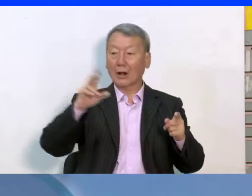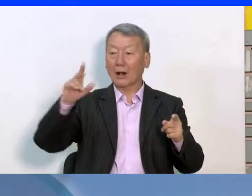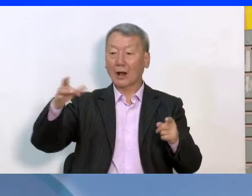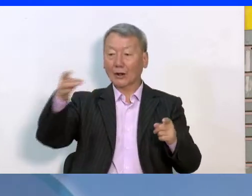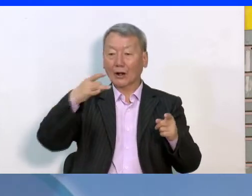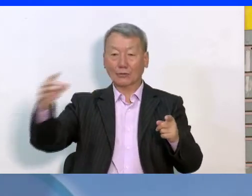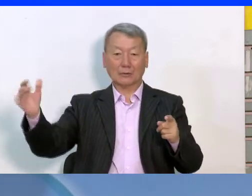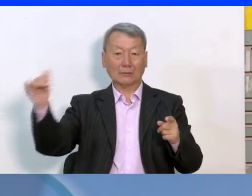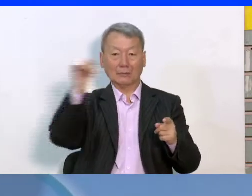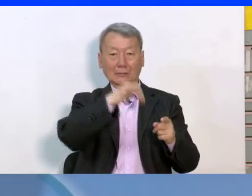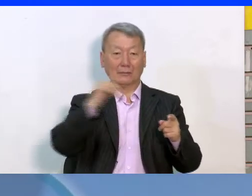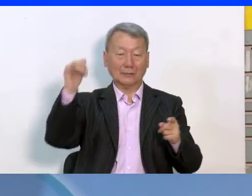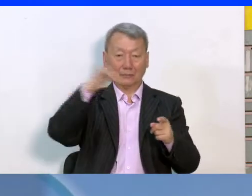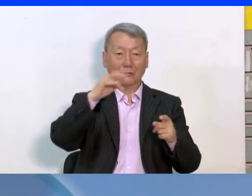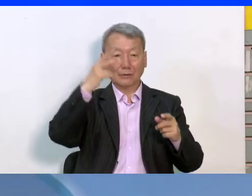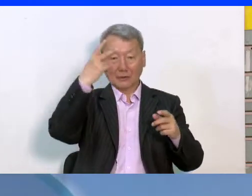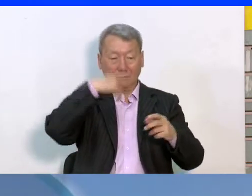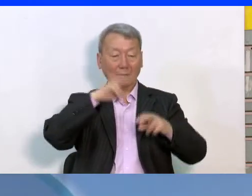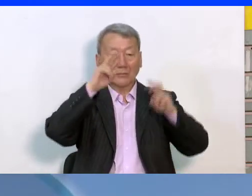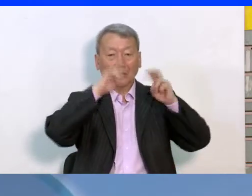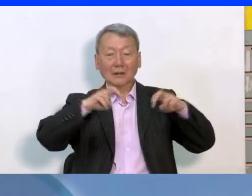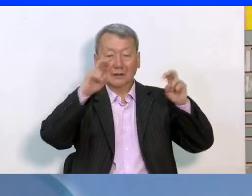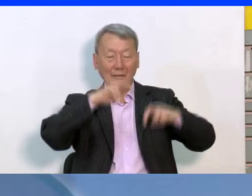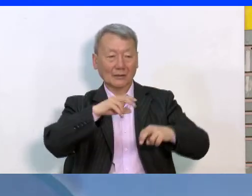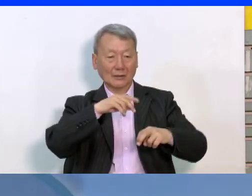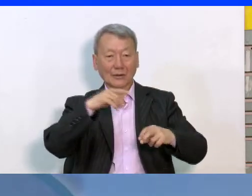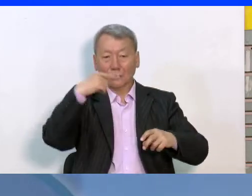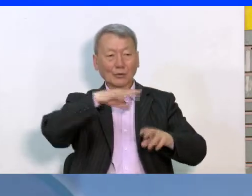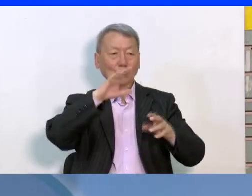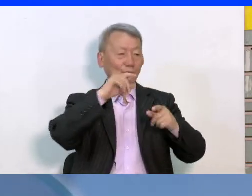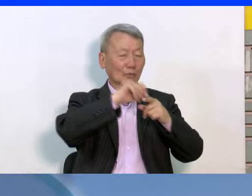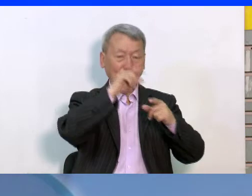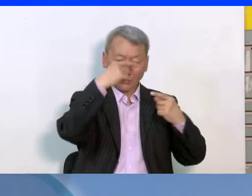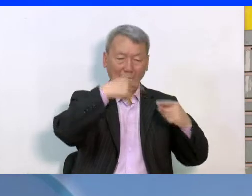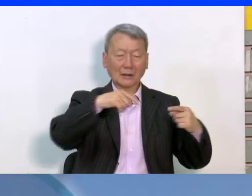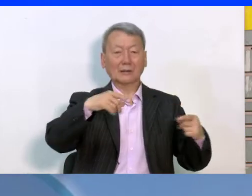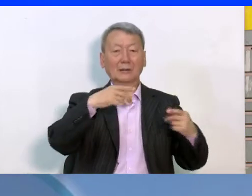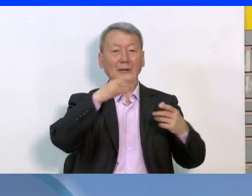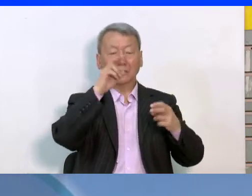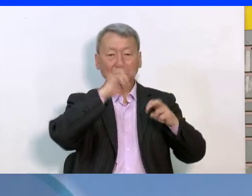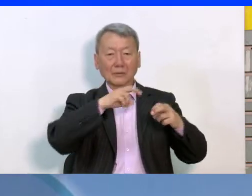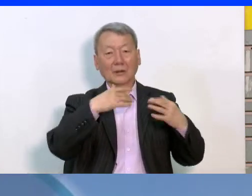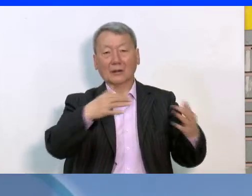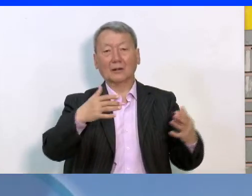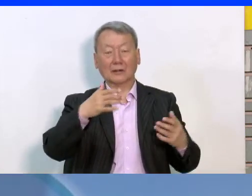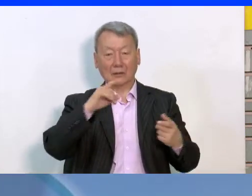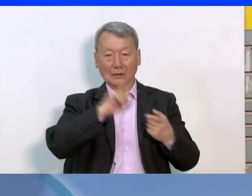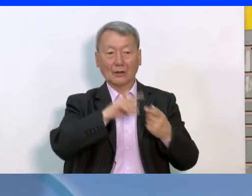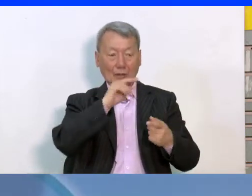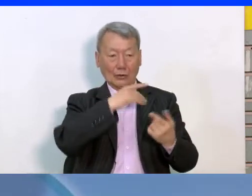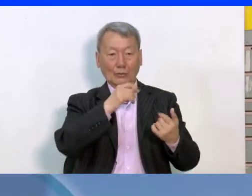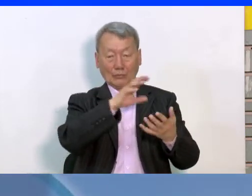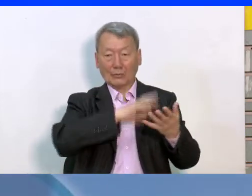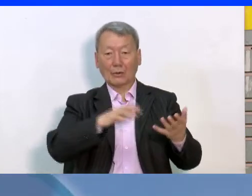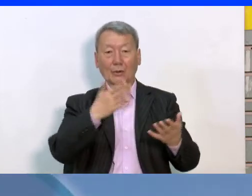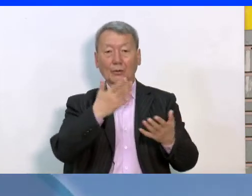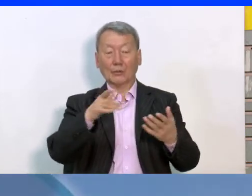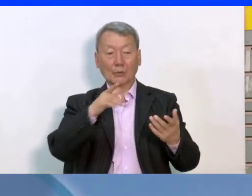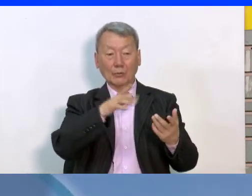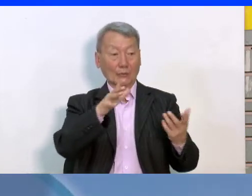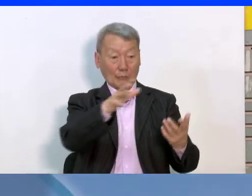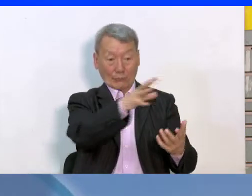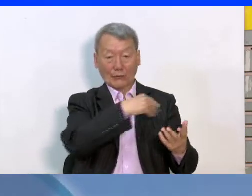Шаардыкы толуп турган болсо областтыкка жатат, областтык толуп турган болсо шаардыкка жатат. Мындай айтканда эр шаркак бул боюнча иш жүрүп атат. Бул оору менен